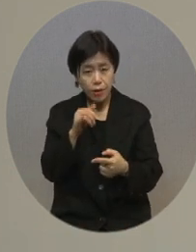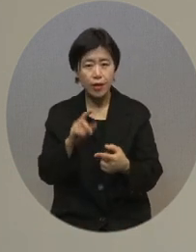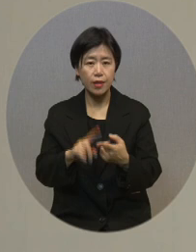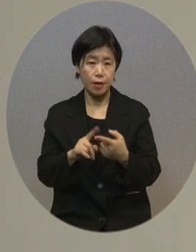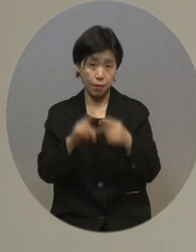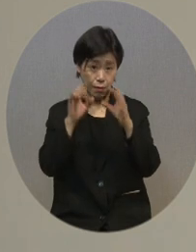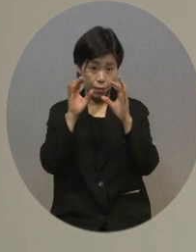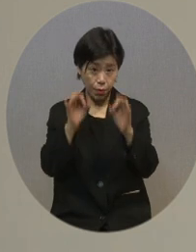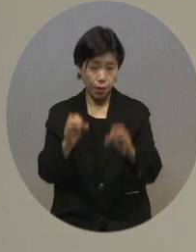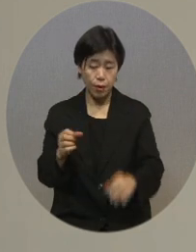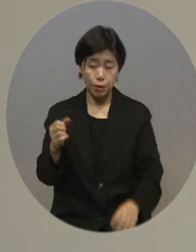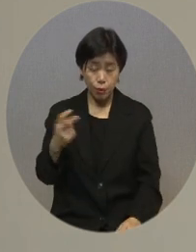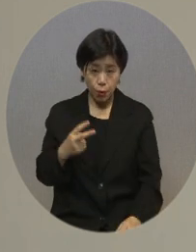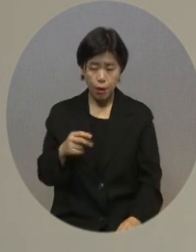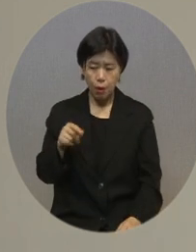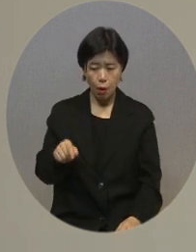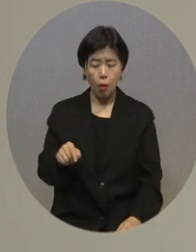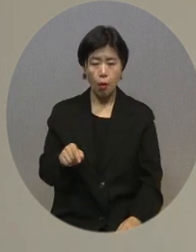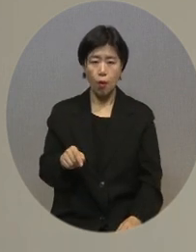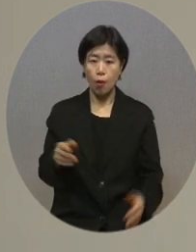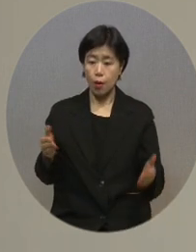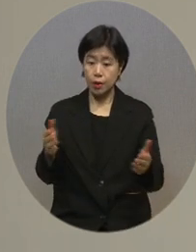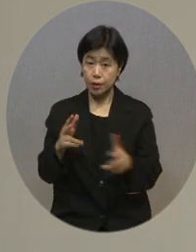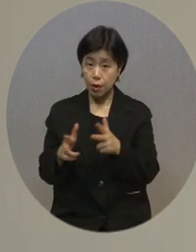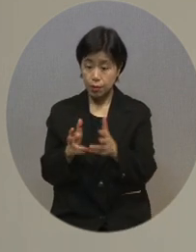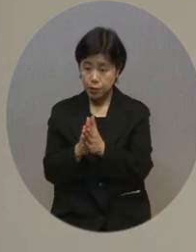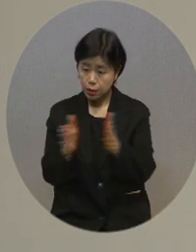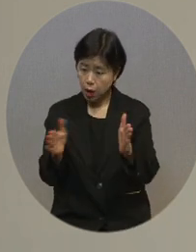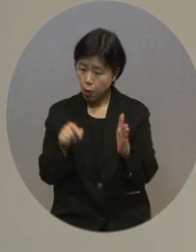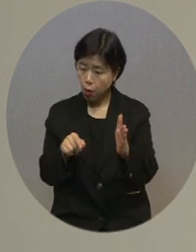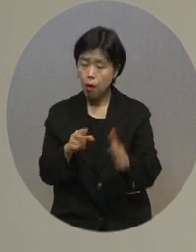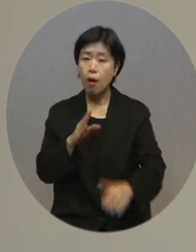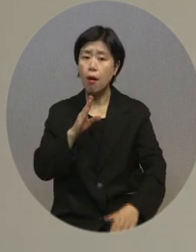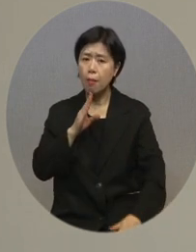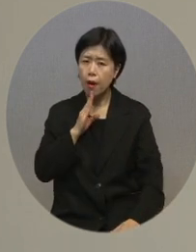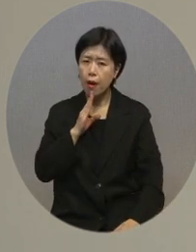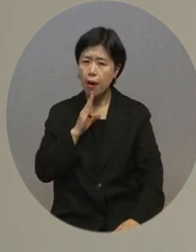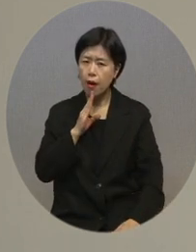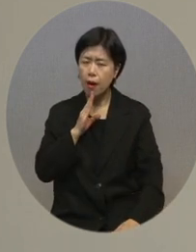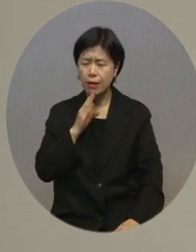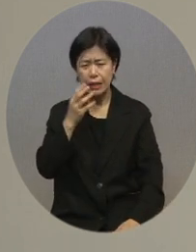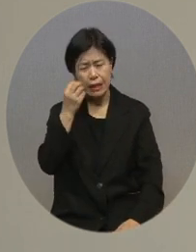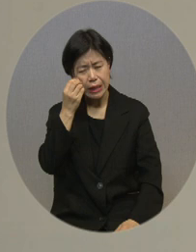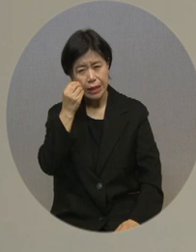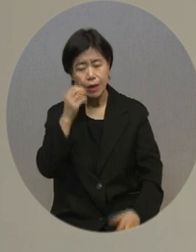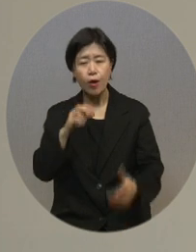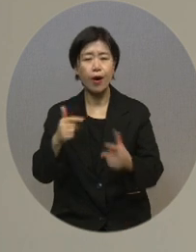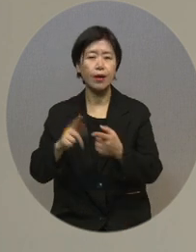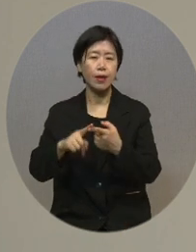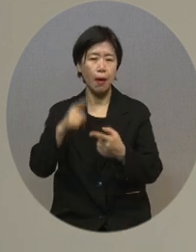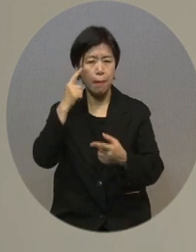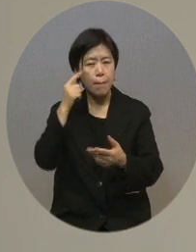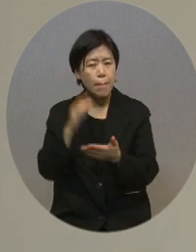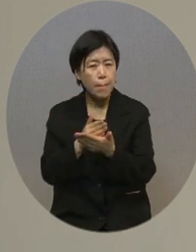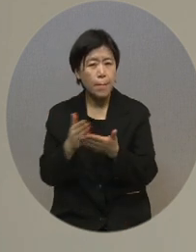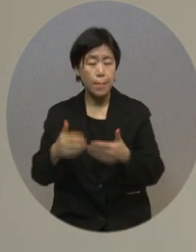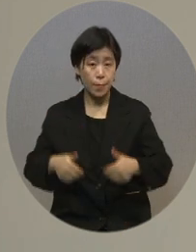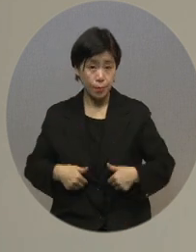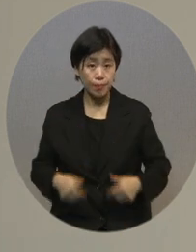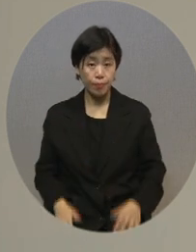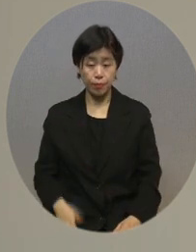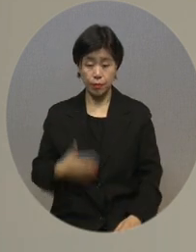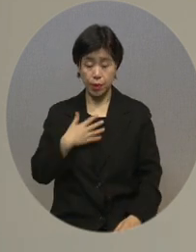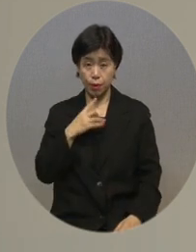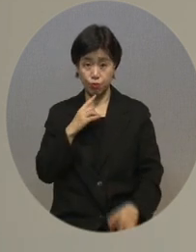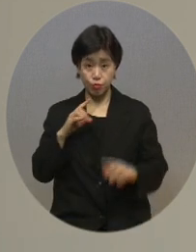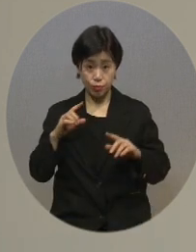이제 이게 옳은 일인지를 생각을 합니다. 그래서 그런 판단을 저도 하지만 또 담당 실무